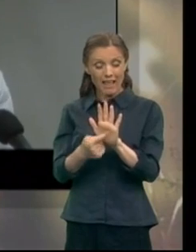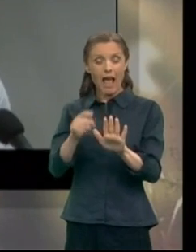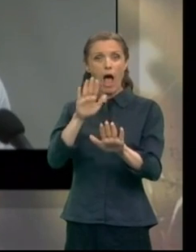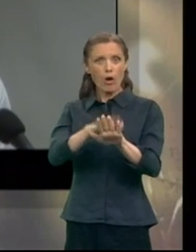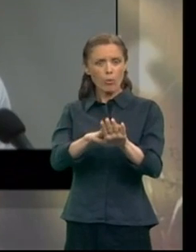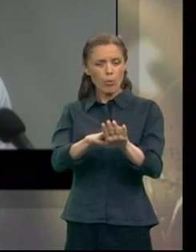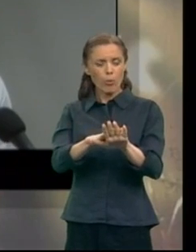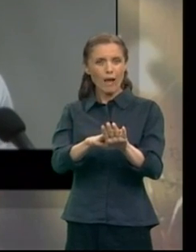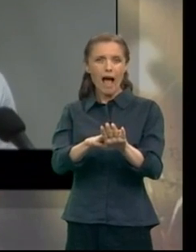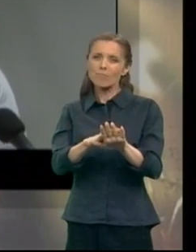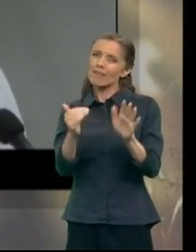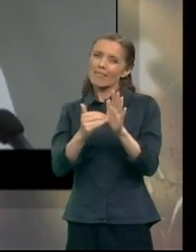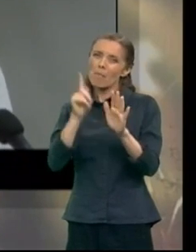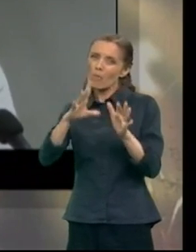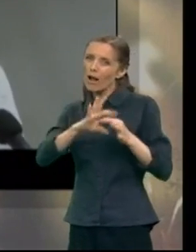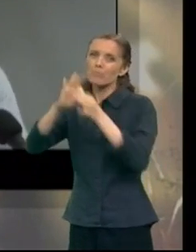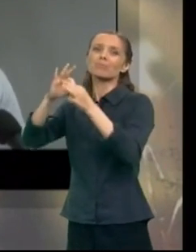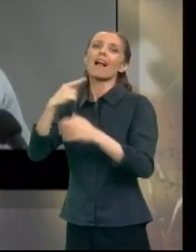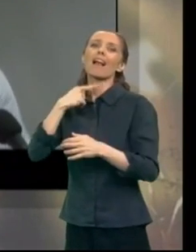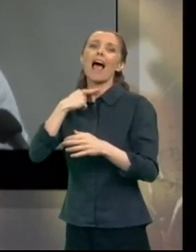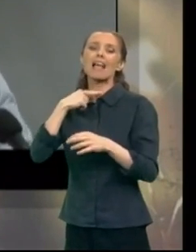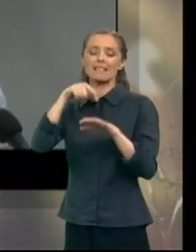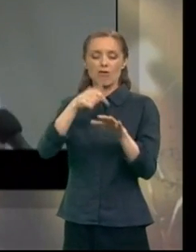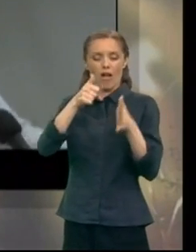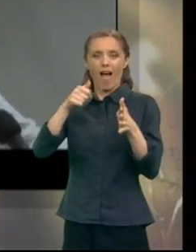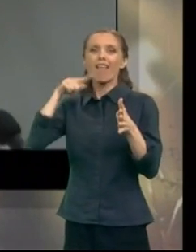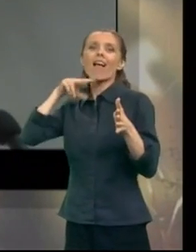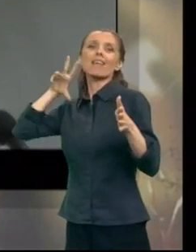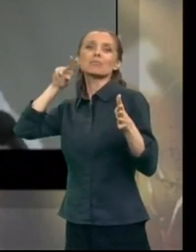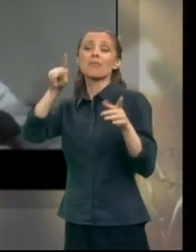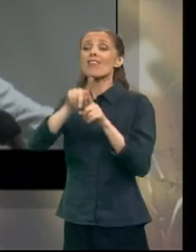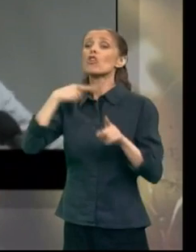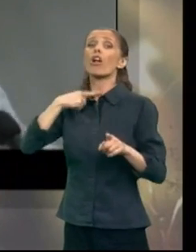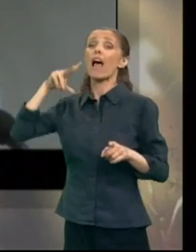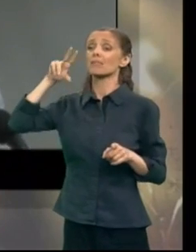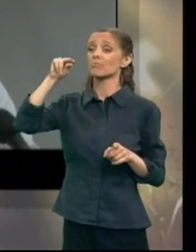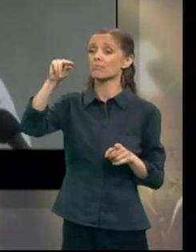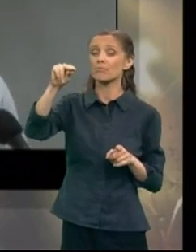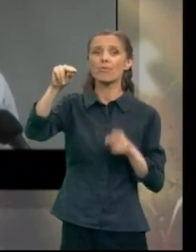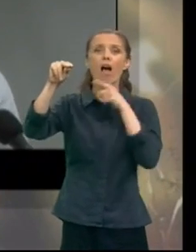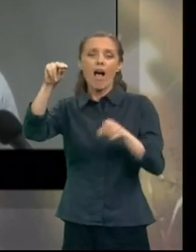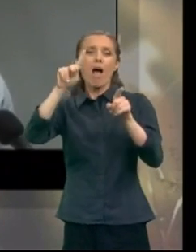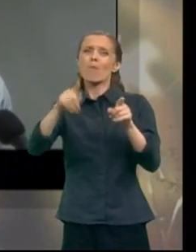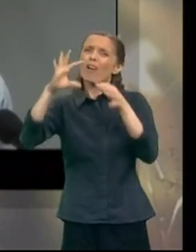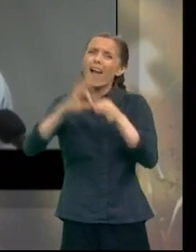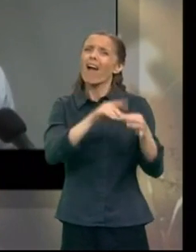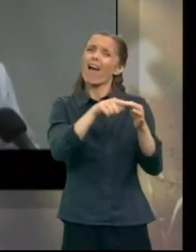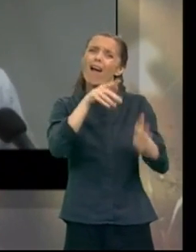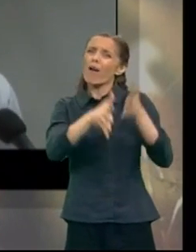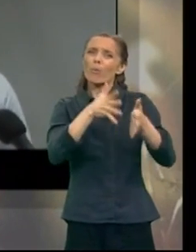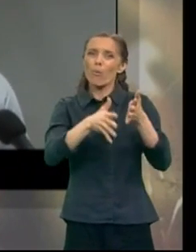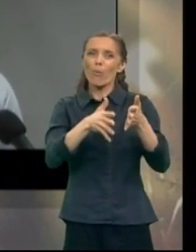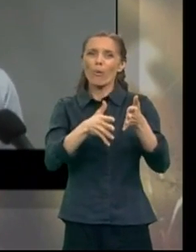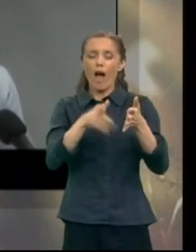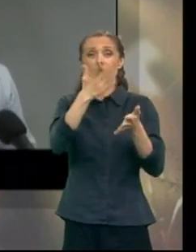potreban glas, da progovori u njeno ime i da je glasu takođe potrebna ruka, Slemeru potrebna ruka, oni su bili naše ruke, mi smo bili njihov glas. Odatle